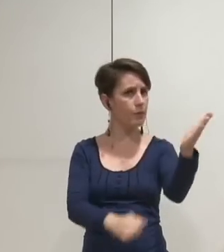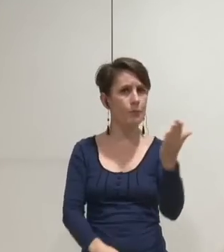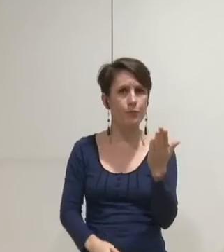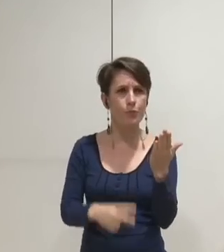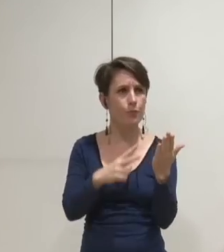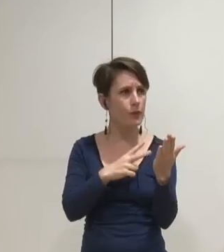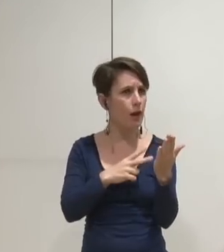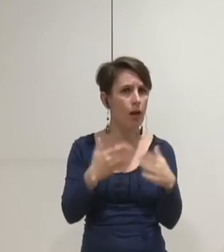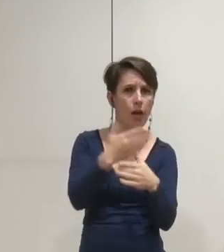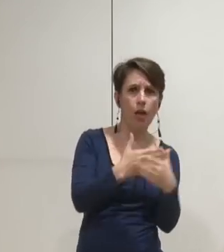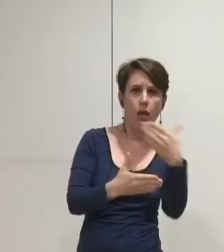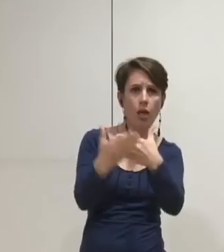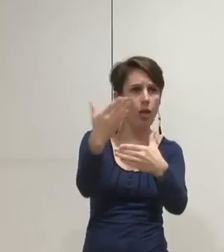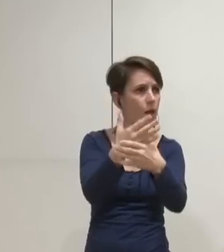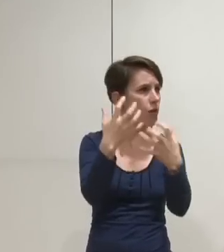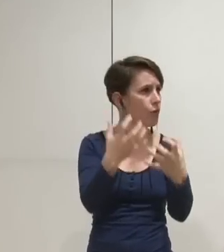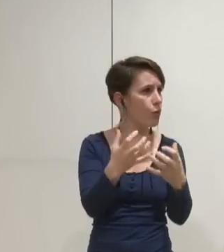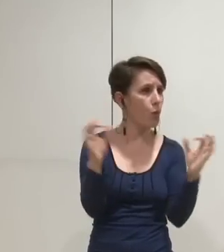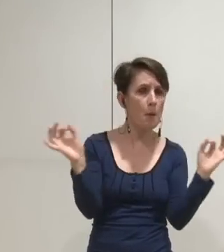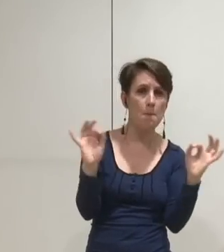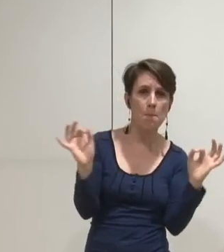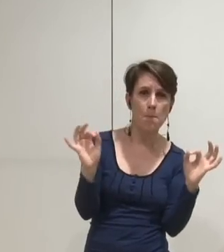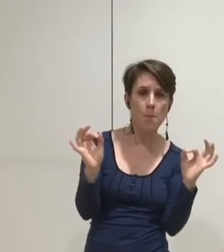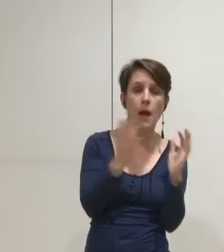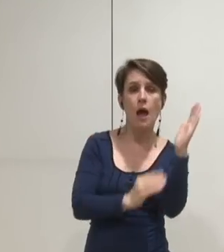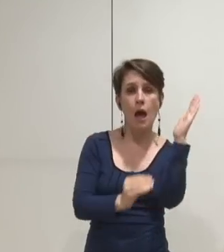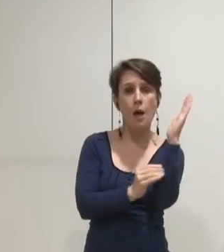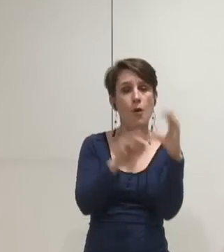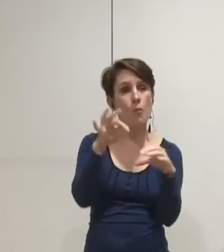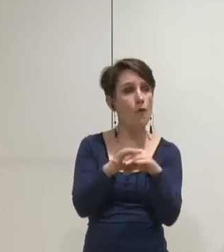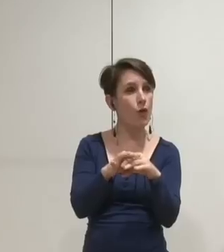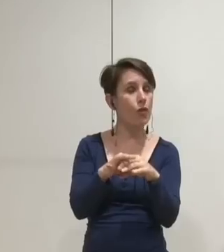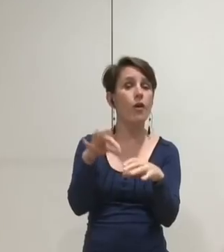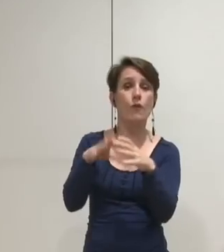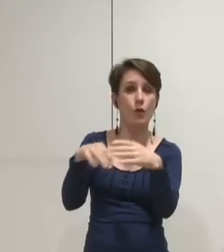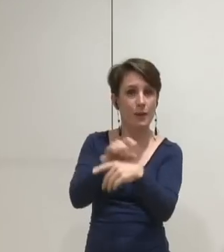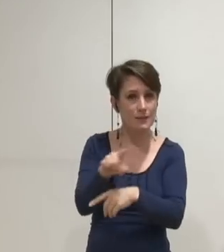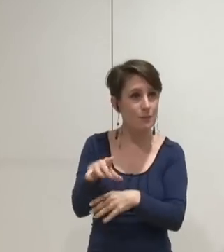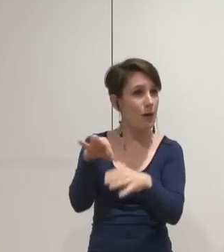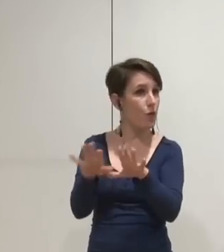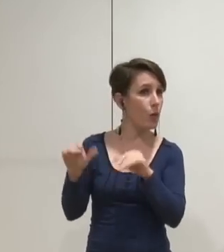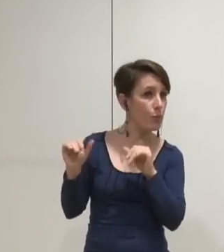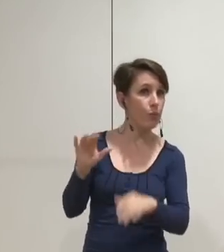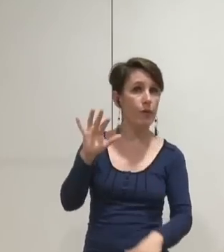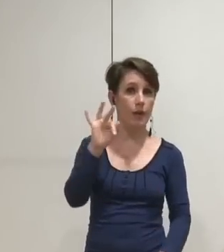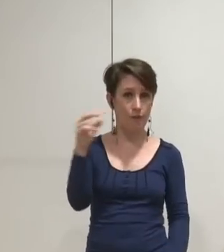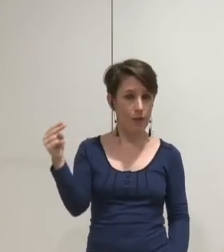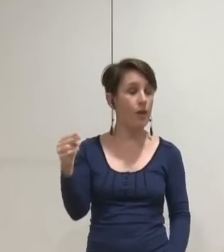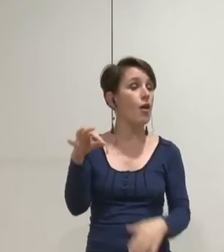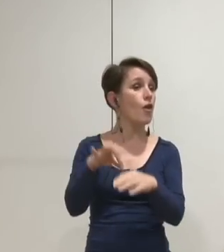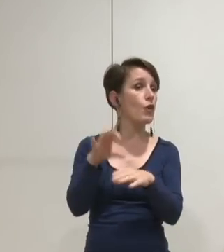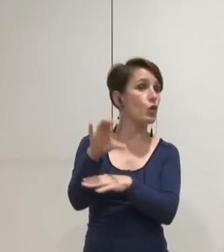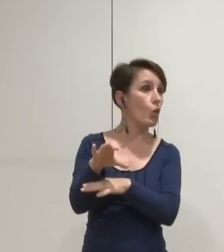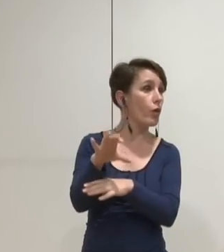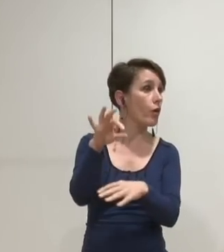interventions particulières non je mets au voix cet amendement qui ne prend pas part au vote qui s'abstient Front National